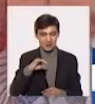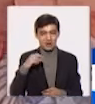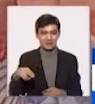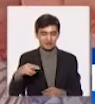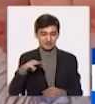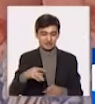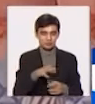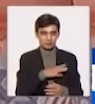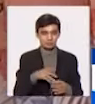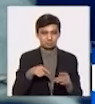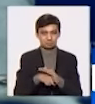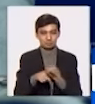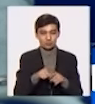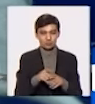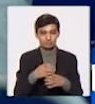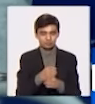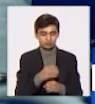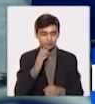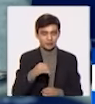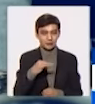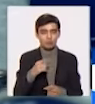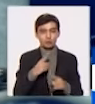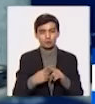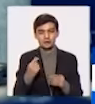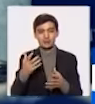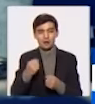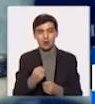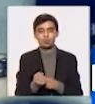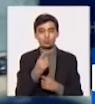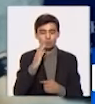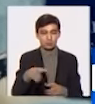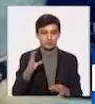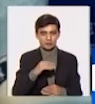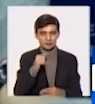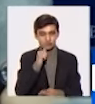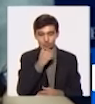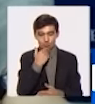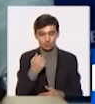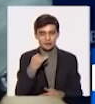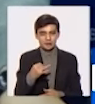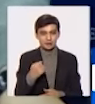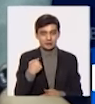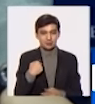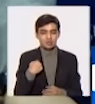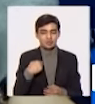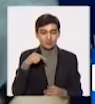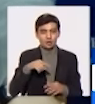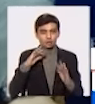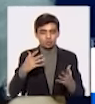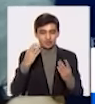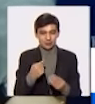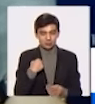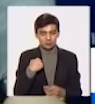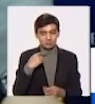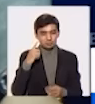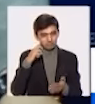бюджет тапшылығын толық жабалмаса, қосымша қаржыны қайдан алатынын да жасырмады. Нынешний сценарий, который мы разрабатывали. Осы жағдайға байланысты біз